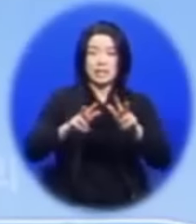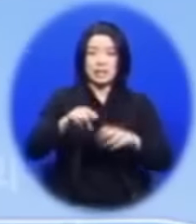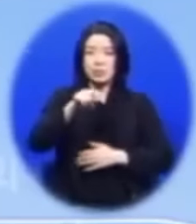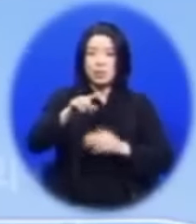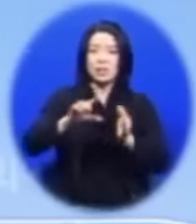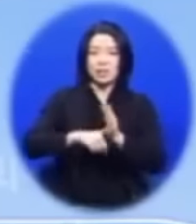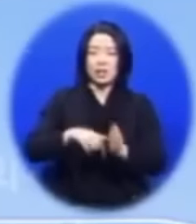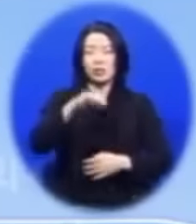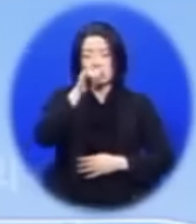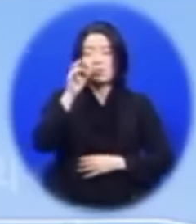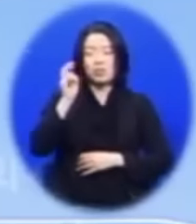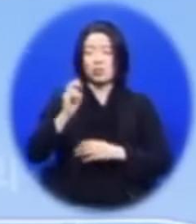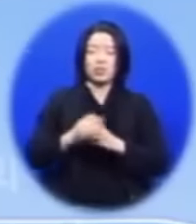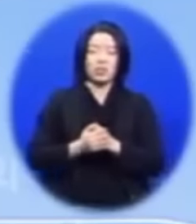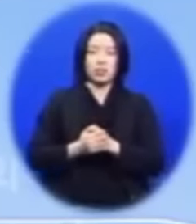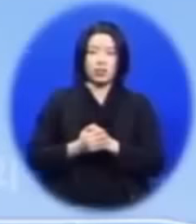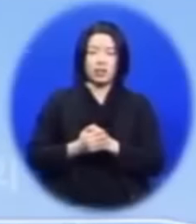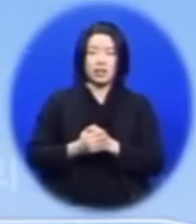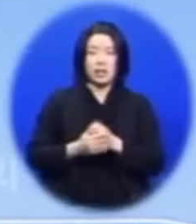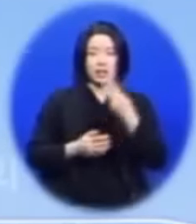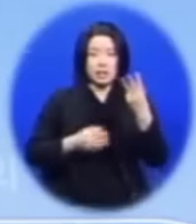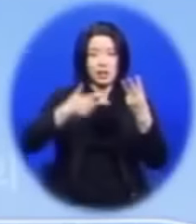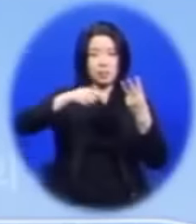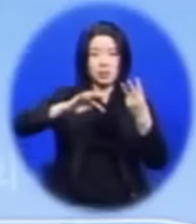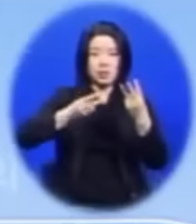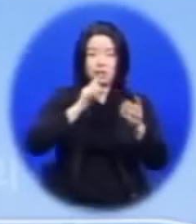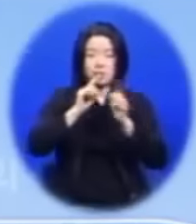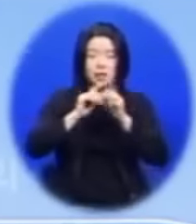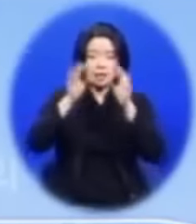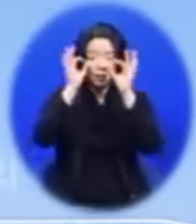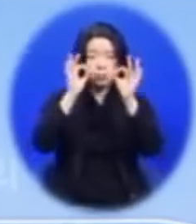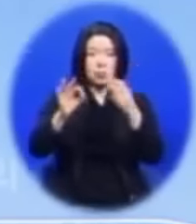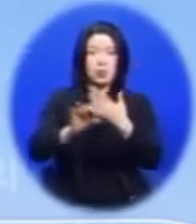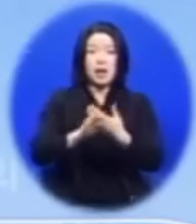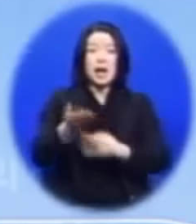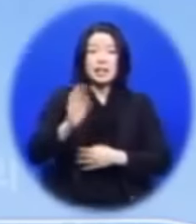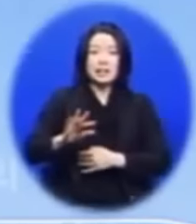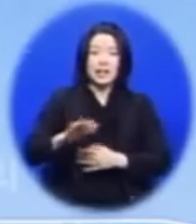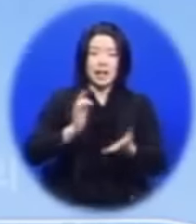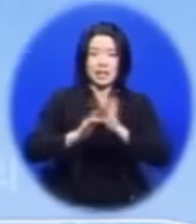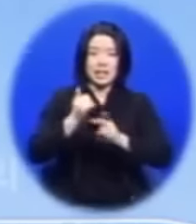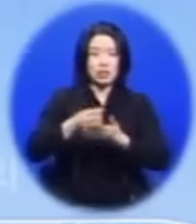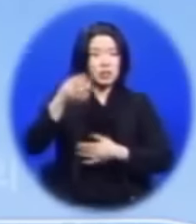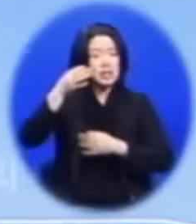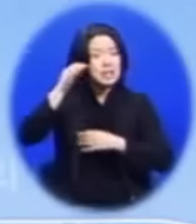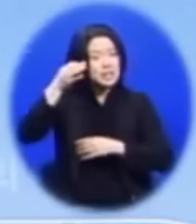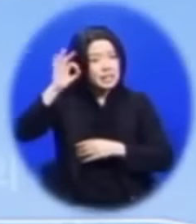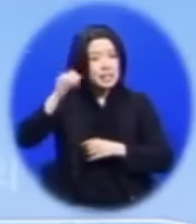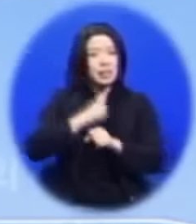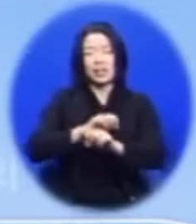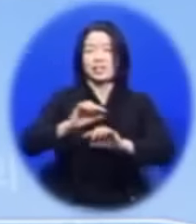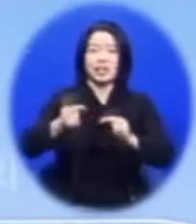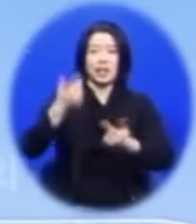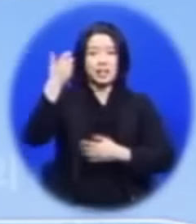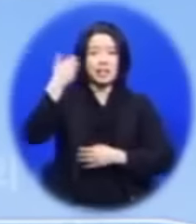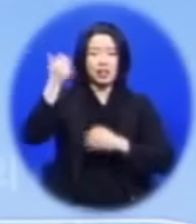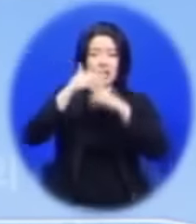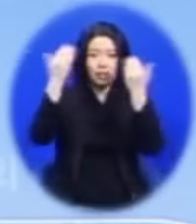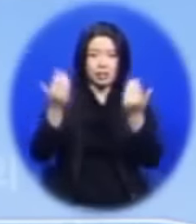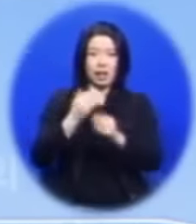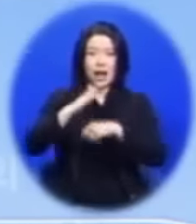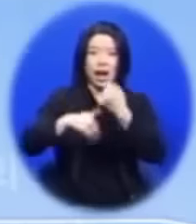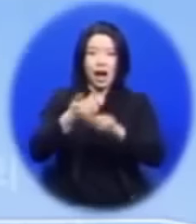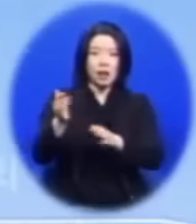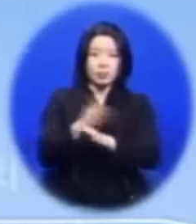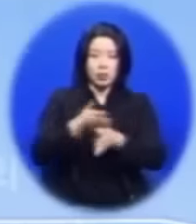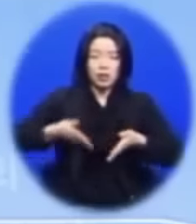시간에도 있으세요 3절 말씀에 보면 그러나 예수를 시인하지 않는 영은 다 하나님에게서